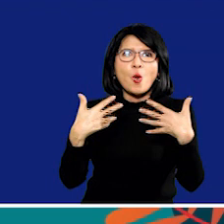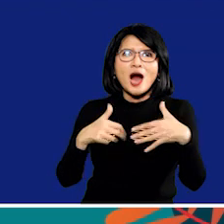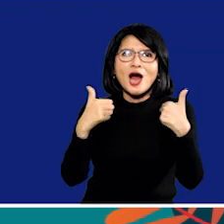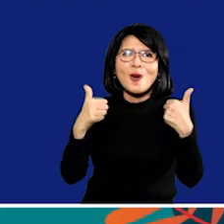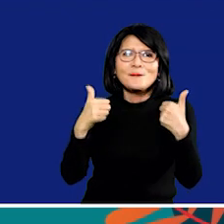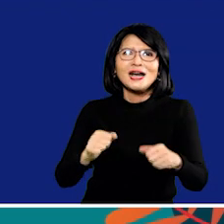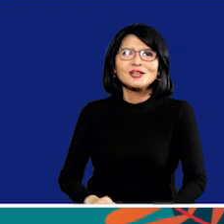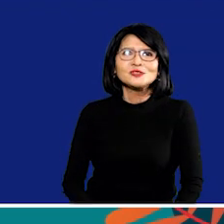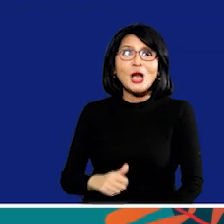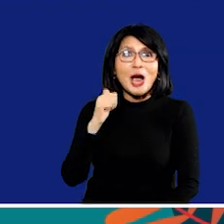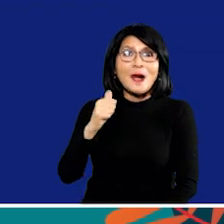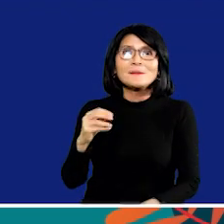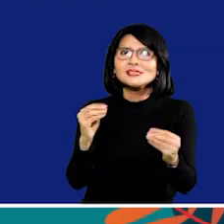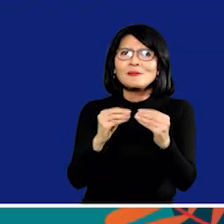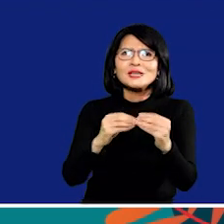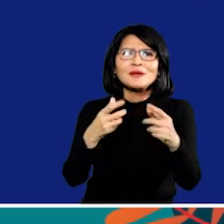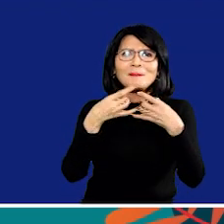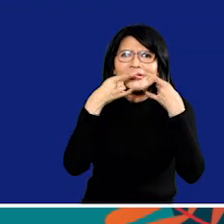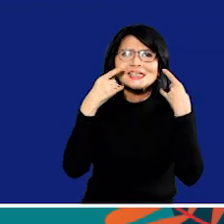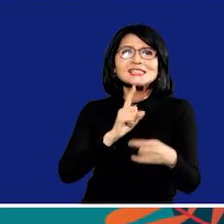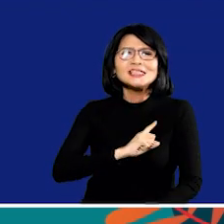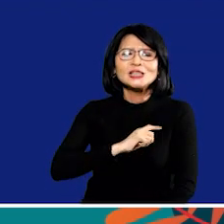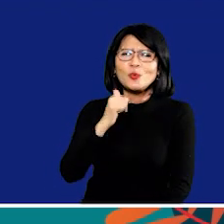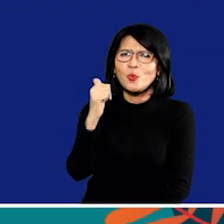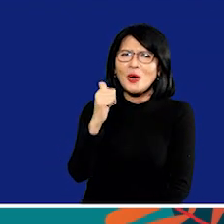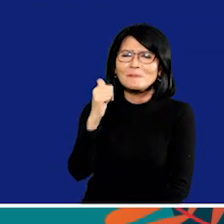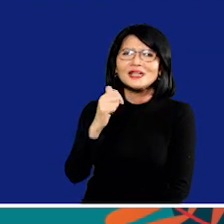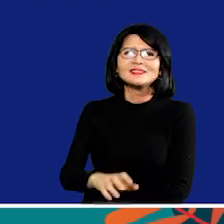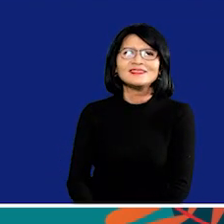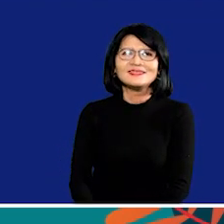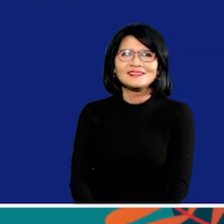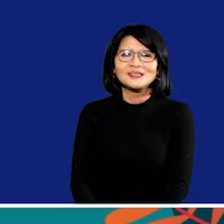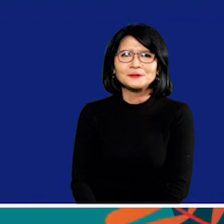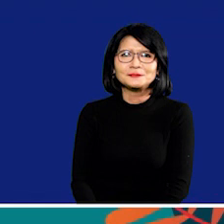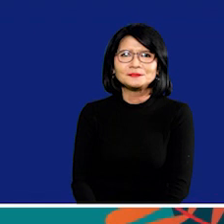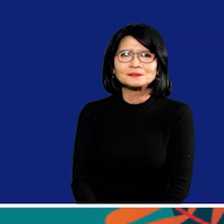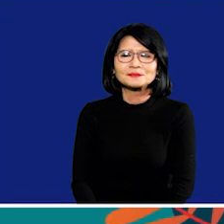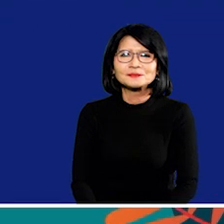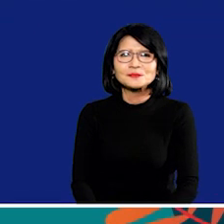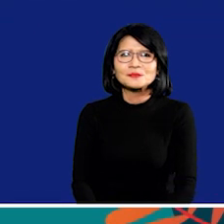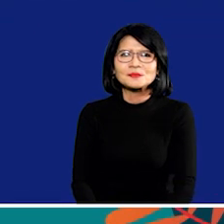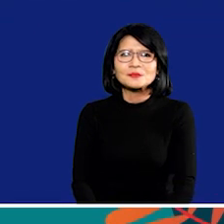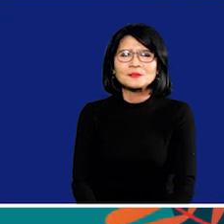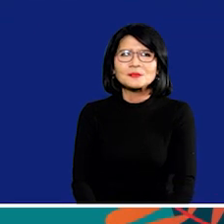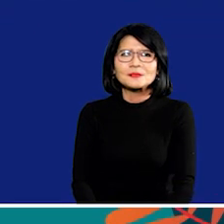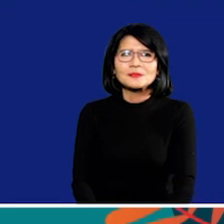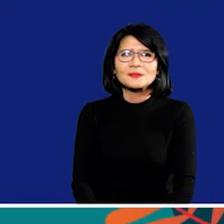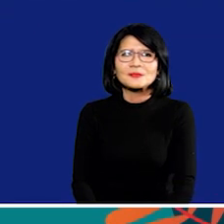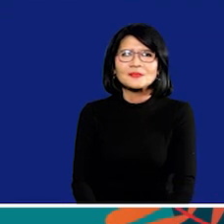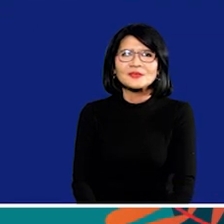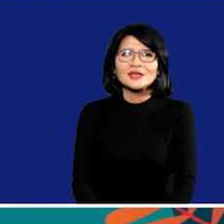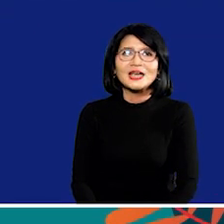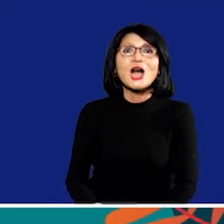Wow, sampai bisa bikin masker ya, hebat sekali. Luar biasa. Iya, Pak. Dan